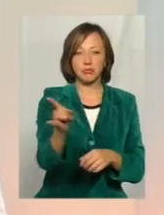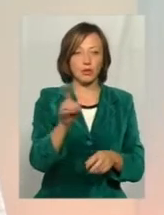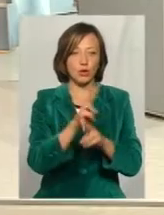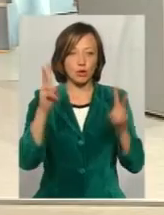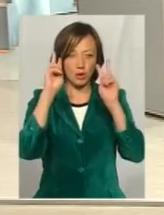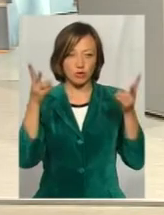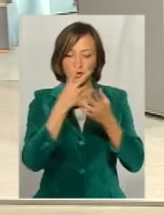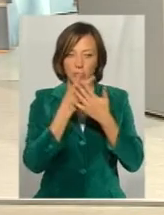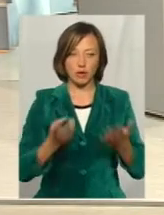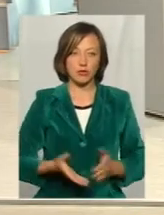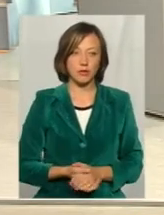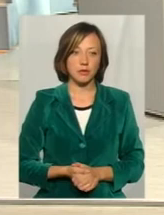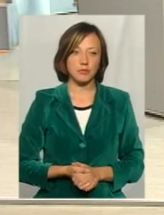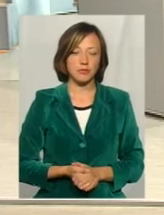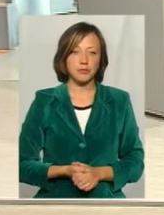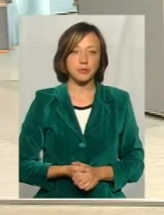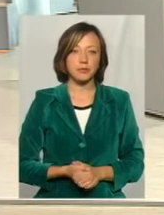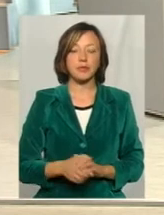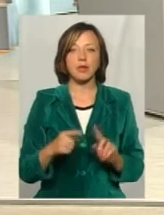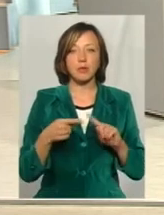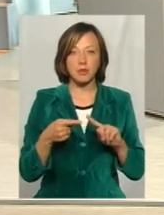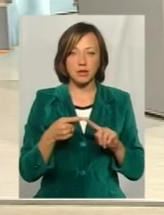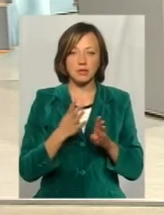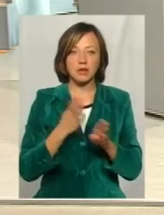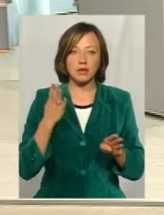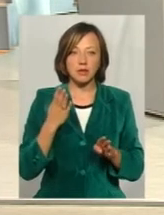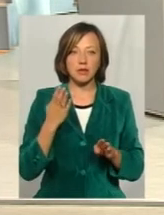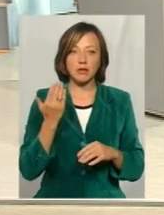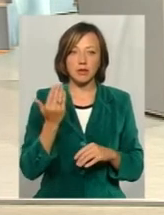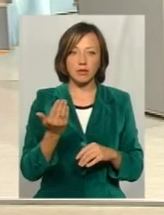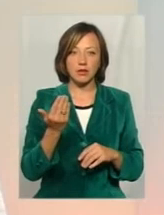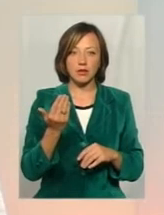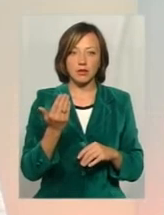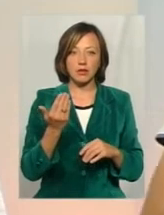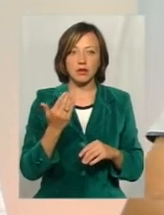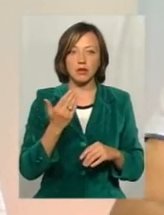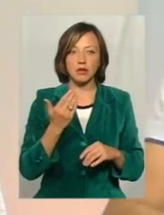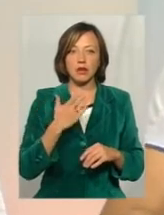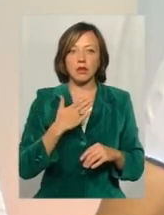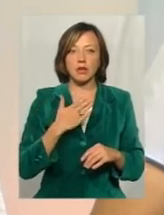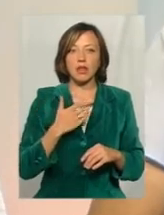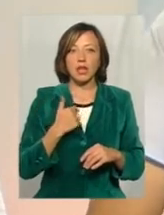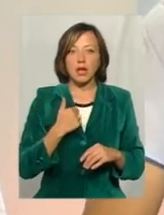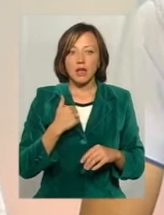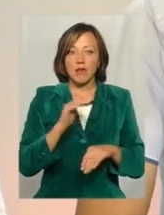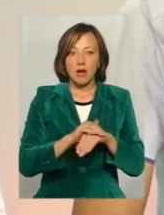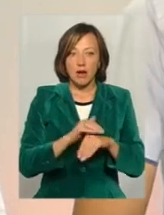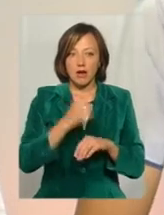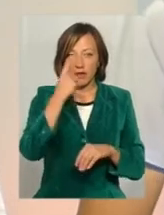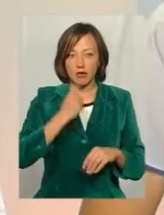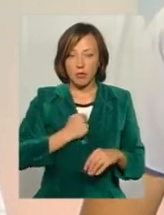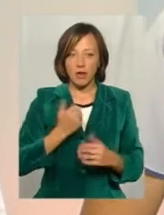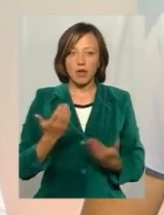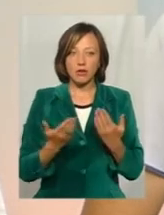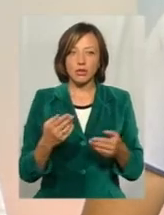нічого не бачить. Ну, перш за все, вам я радий за дані факти. Я би просив, щоб ви мене інформували,